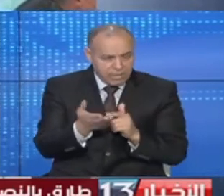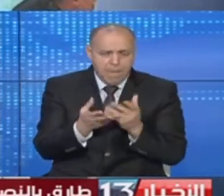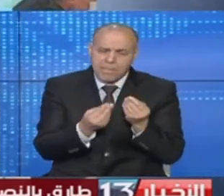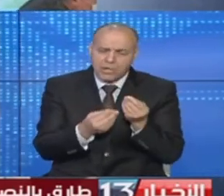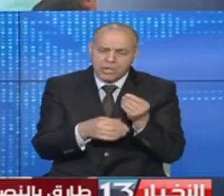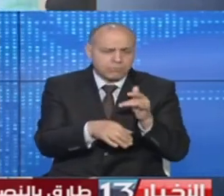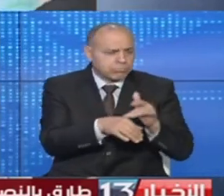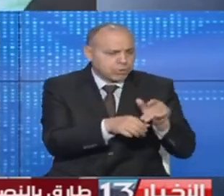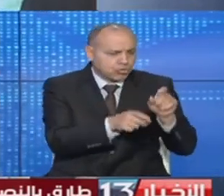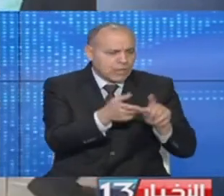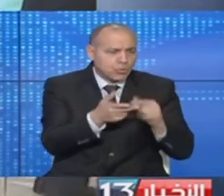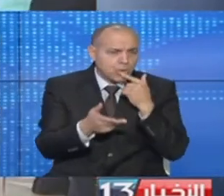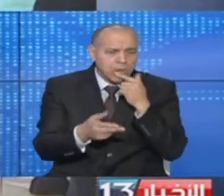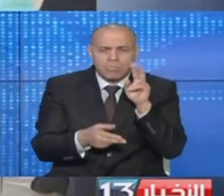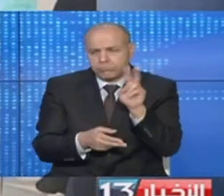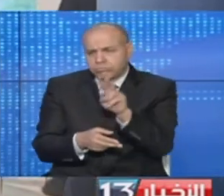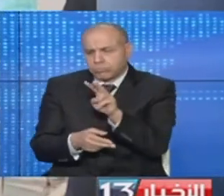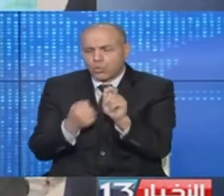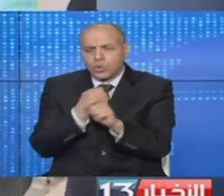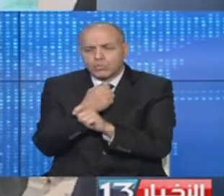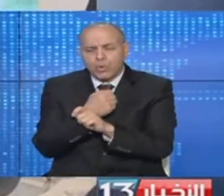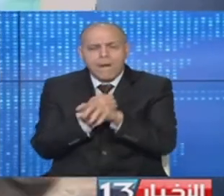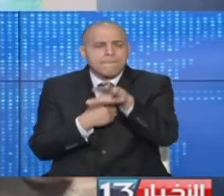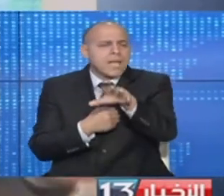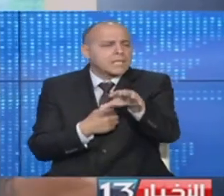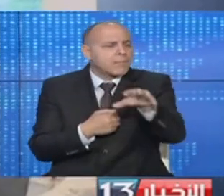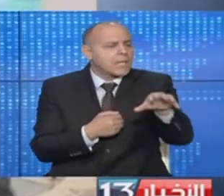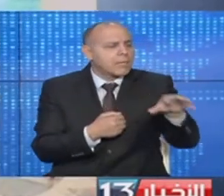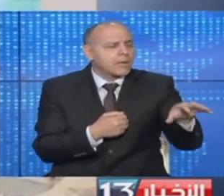بكثافة، زرنا في كل أسبوع، نعملوا في كل